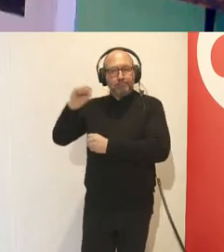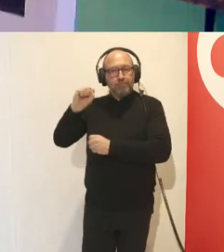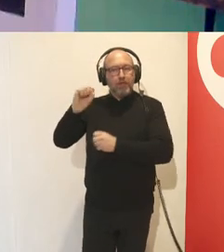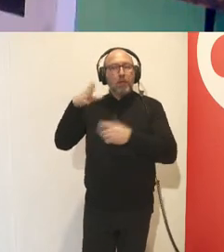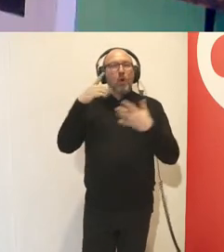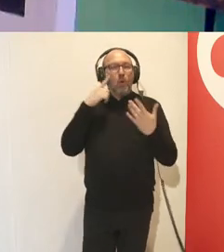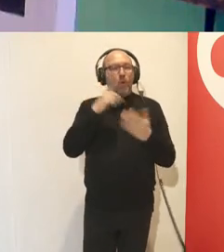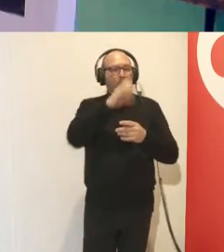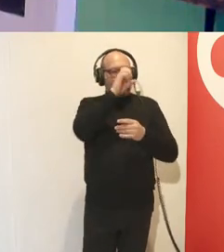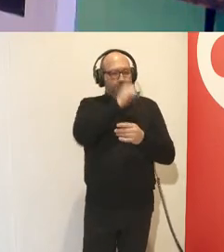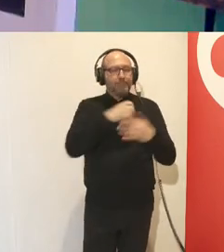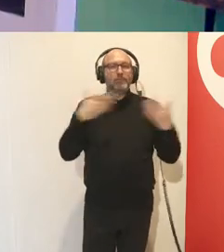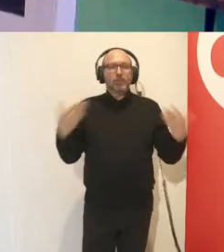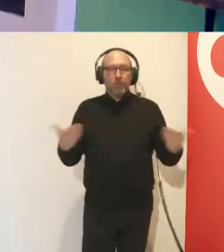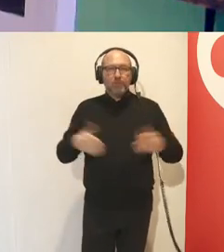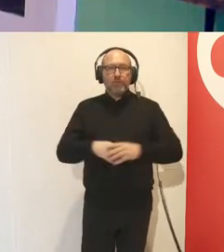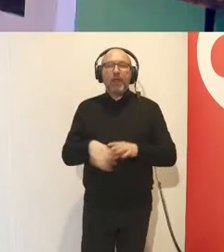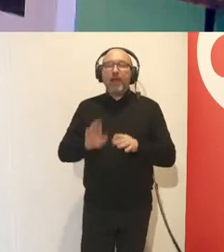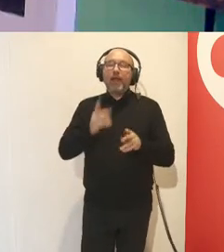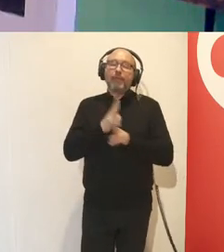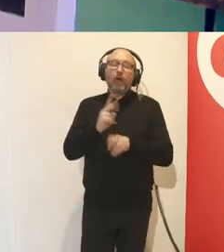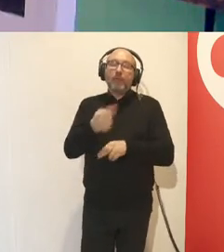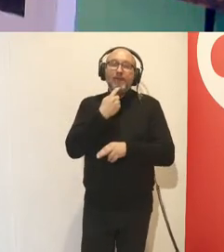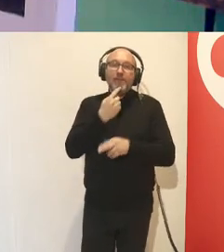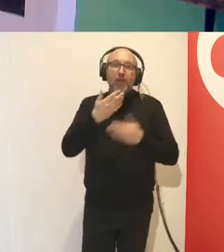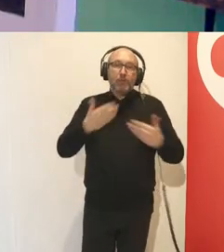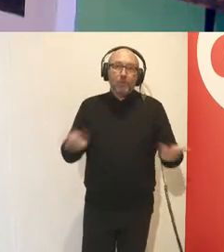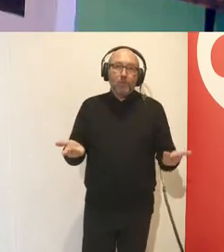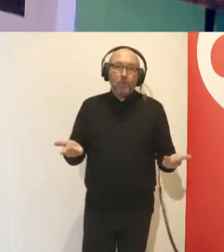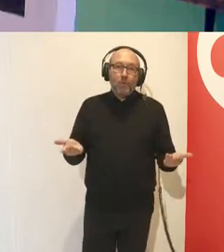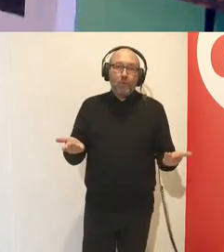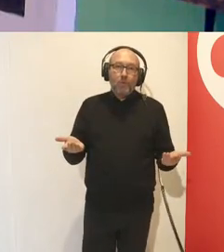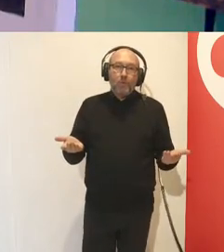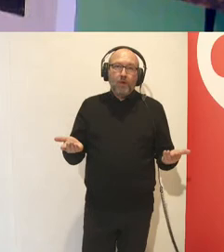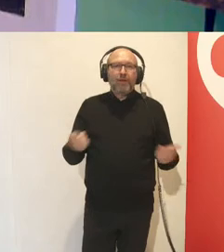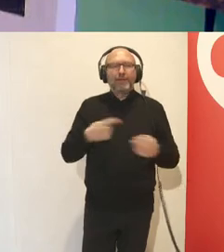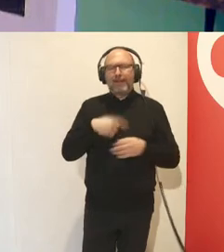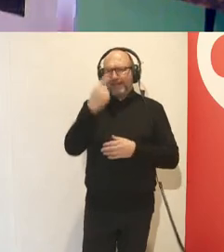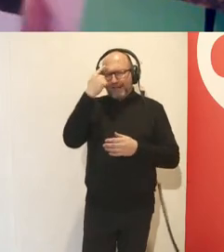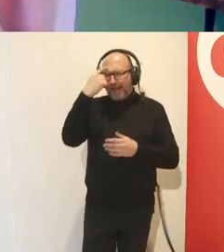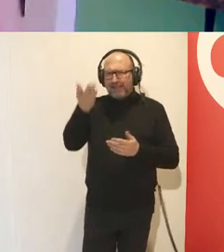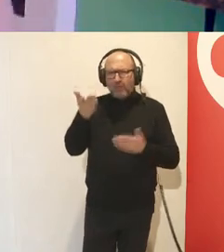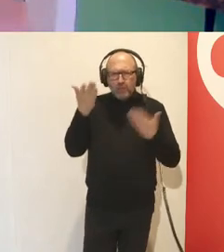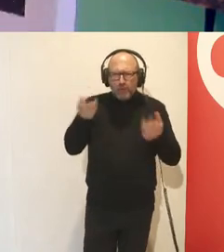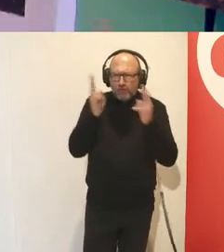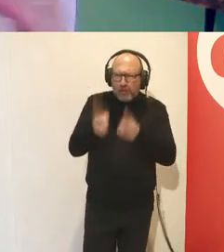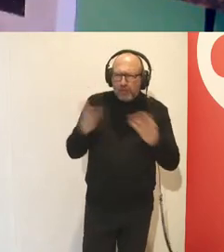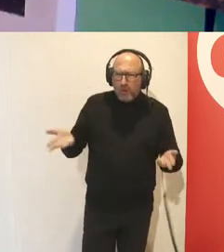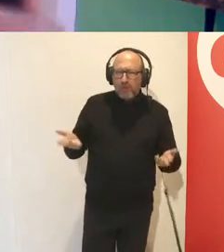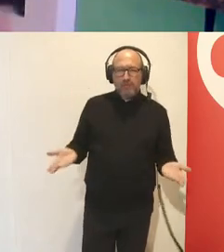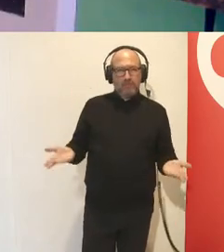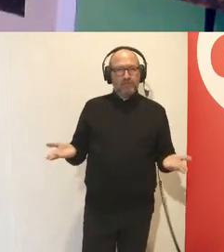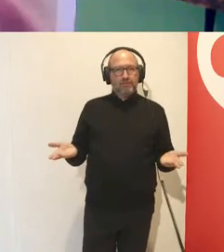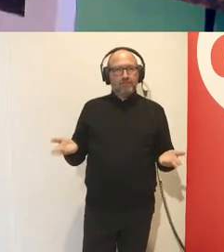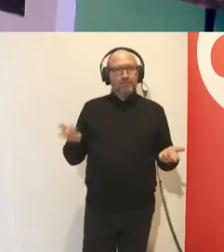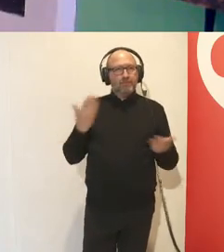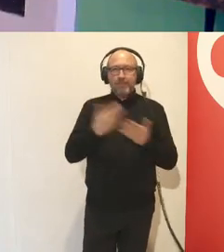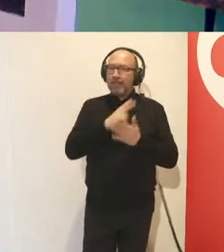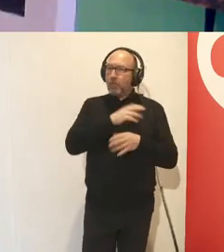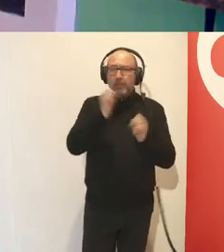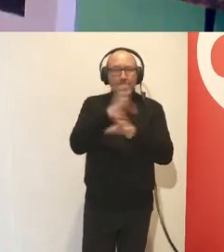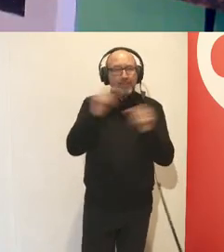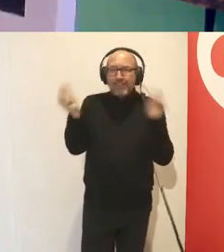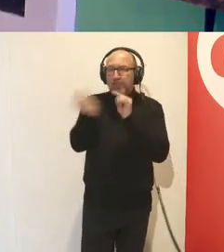und muss sagen ich sage das immer und denkt das kann nicht sein dass das wirklich so stimmt aber jedes der